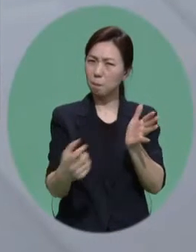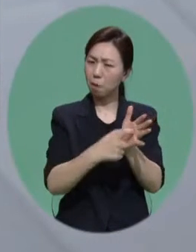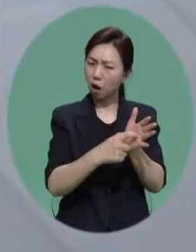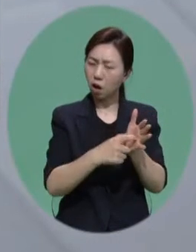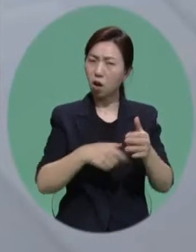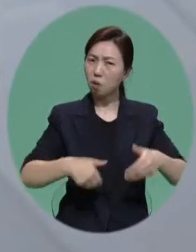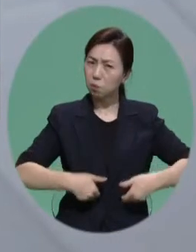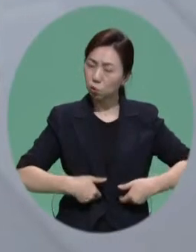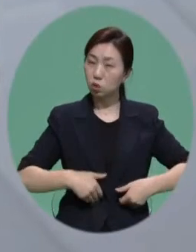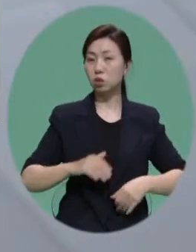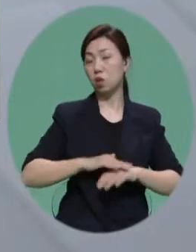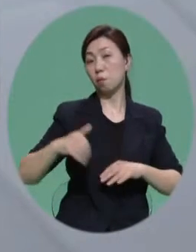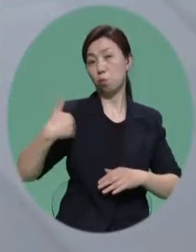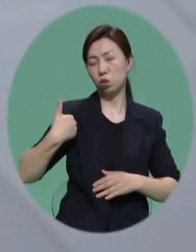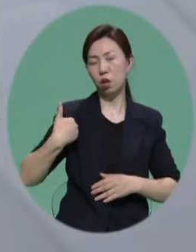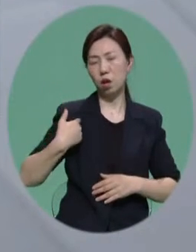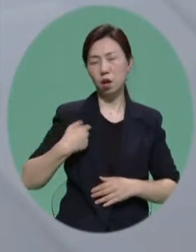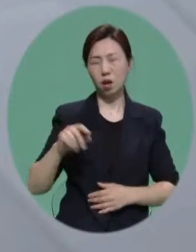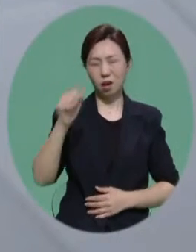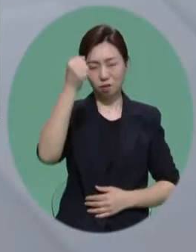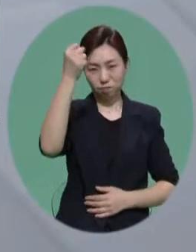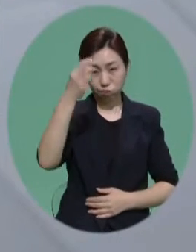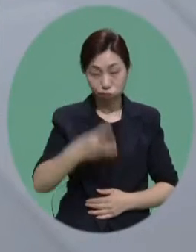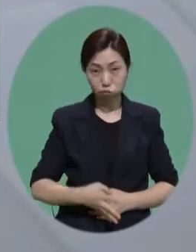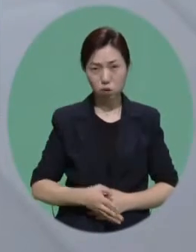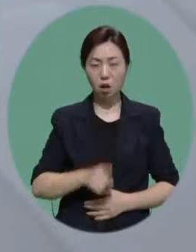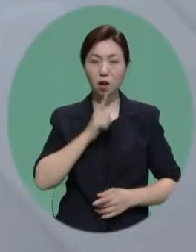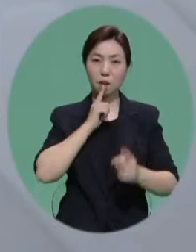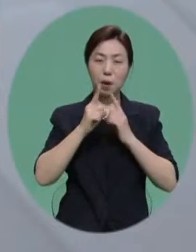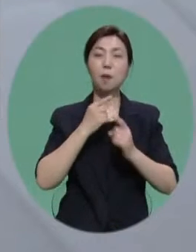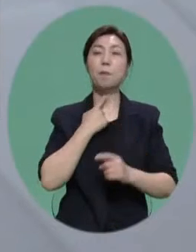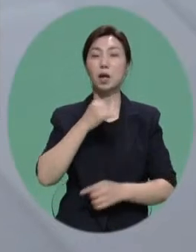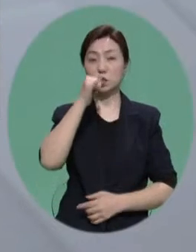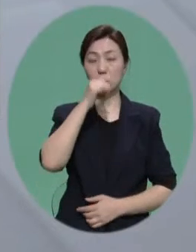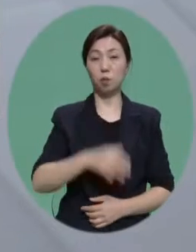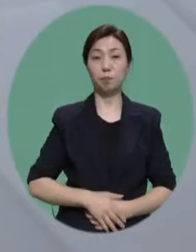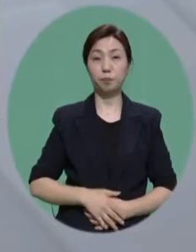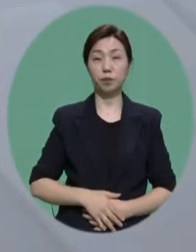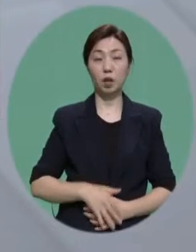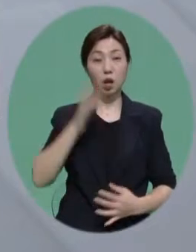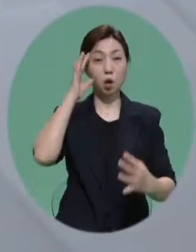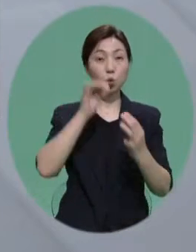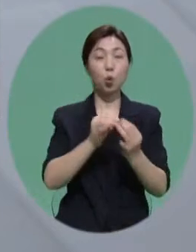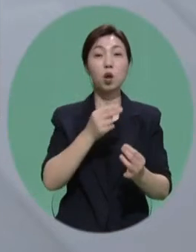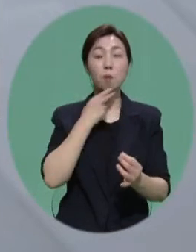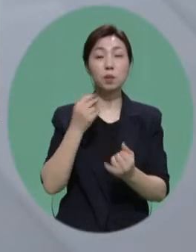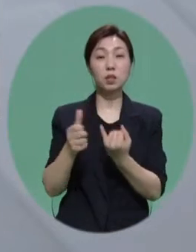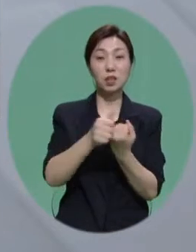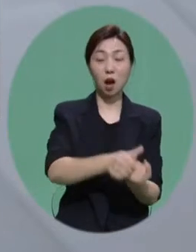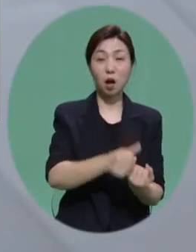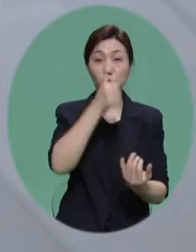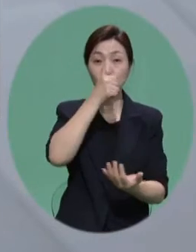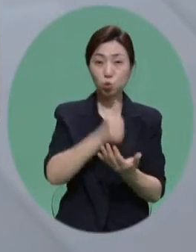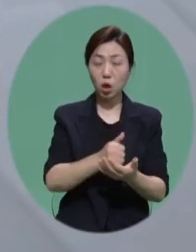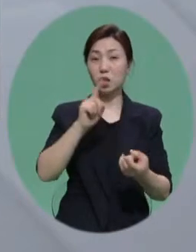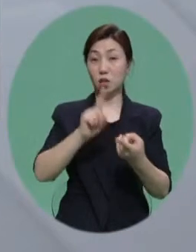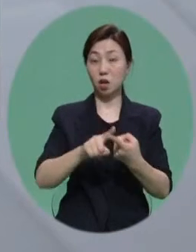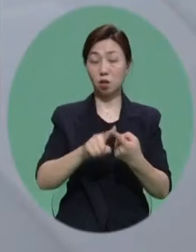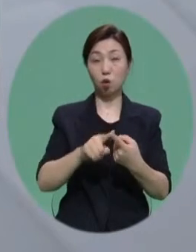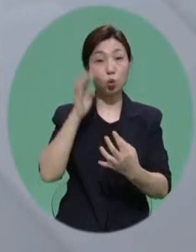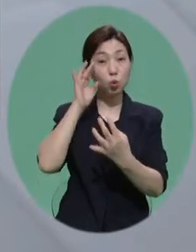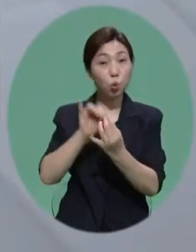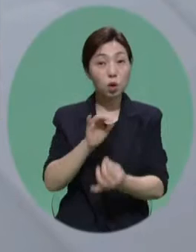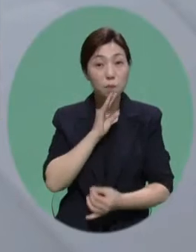수차 부착 원 이 확인되었습니다 b 동 2강 번째는 뭐 동의하십니까 저는 그건 신중하고